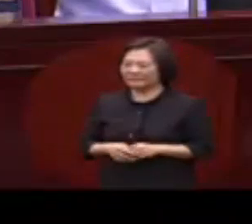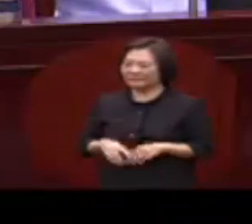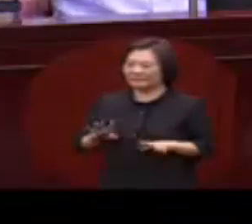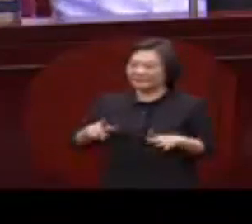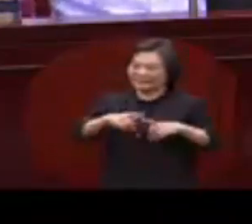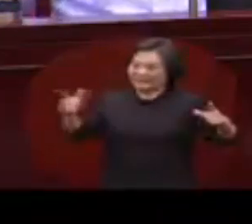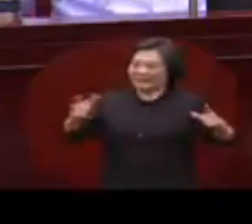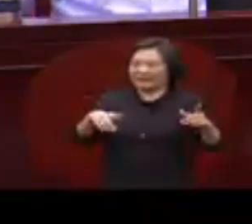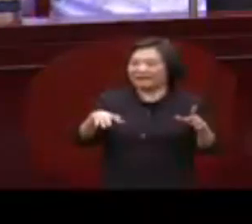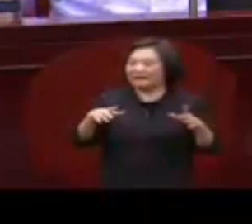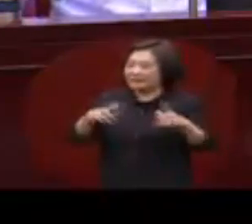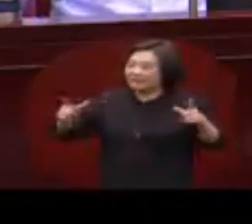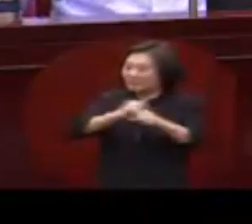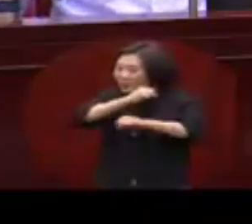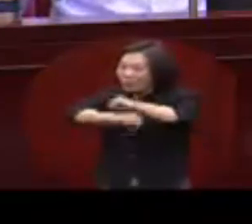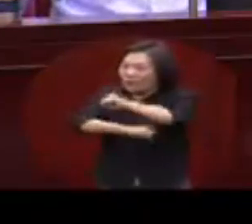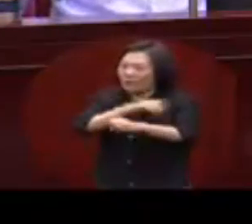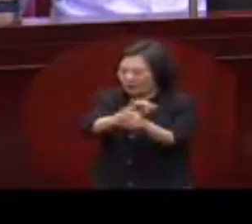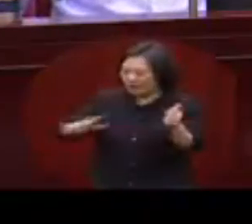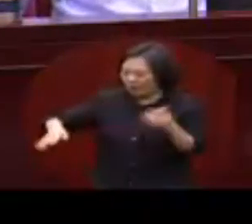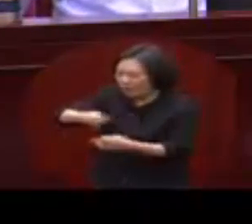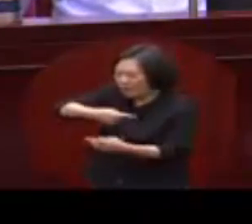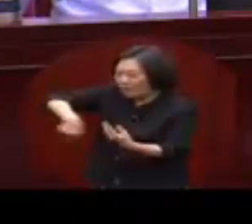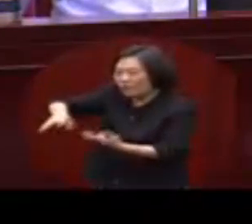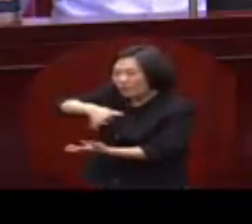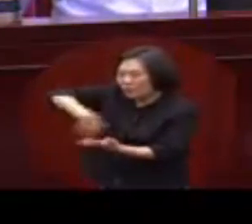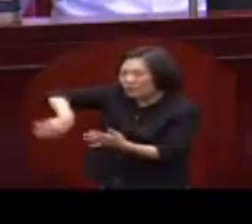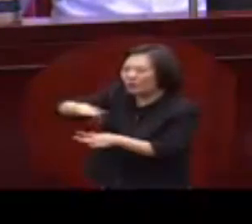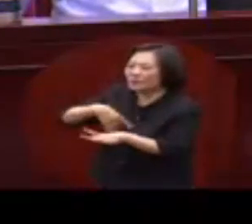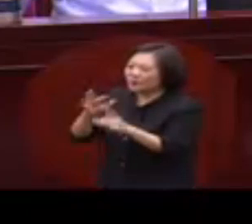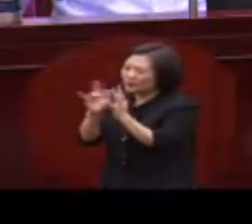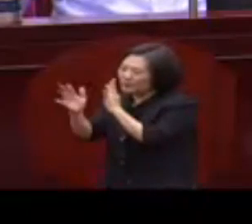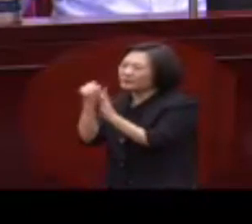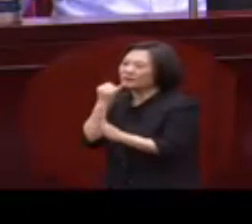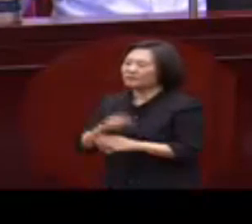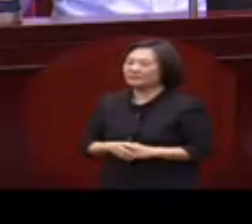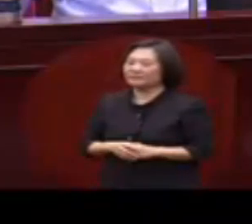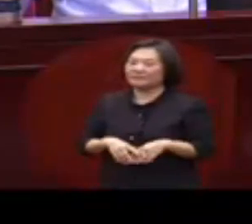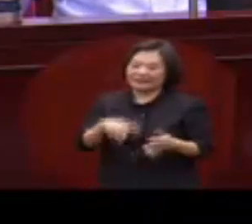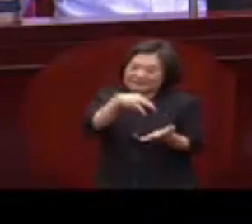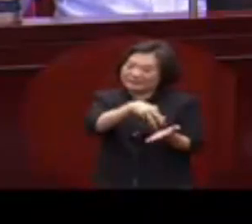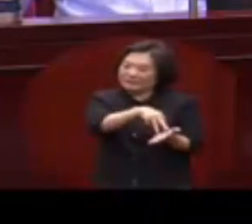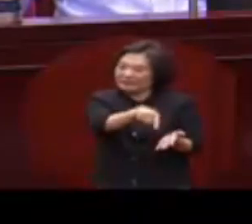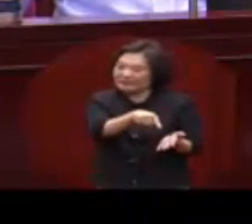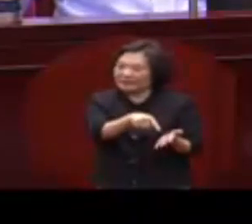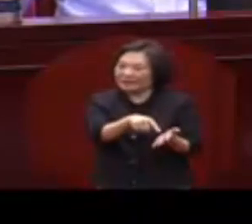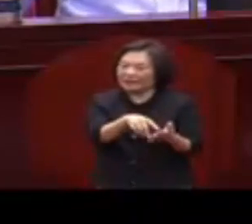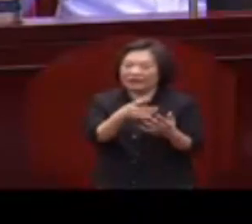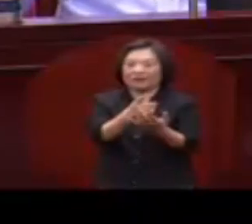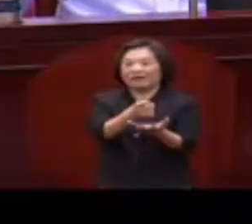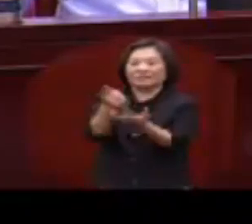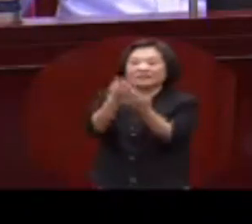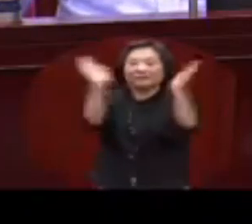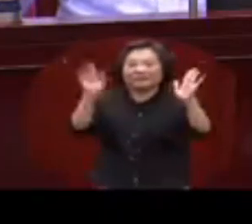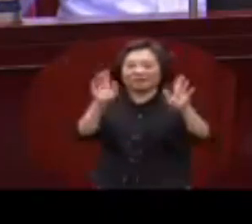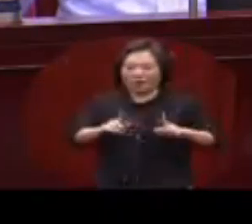动哦来带动都市发展哦。那很清楚的，2017年的台北灯节啊，把西门町的这个繁荣搭上来，这很